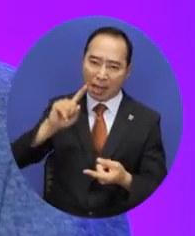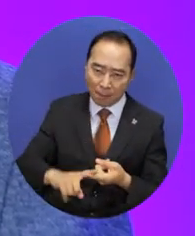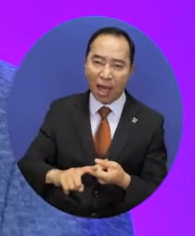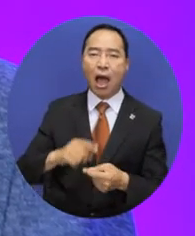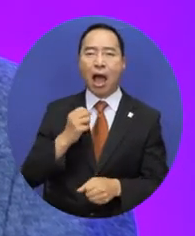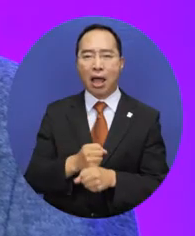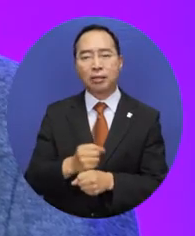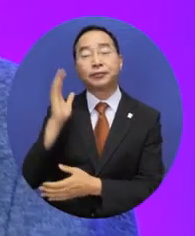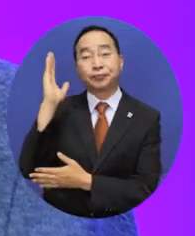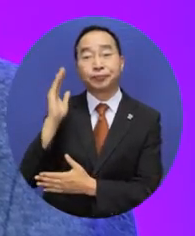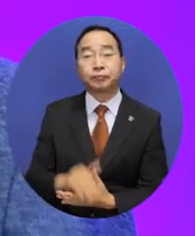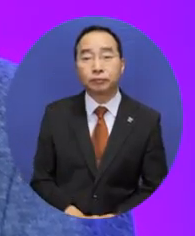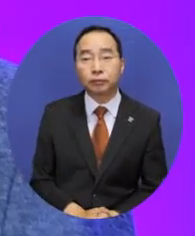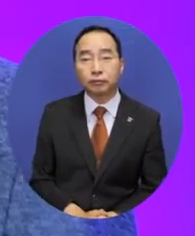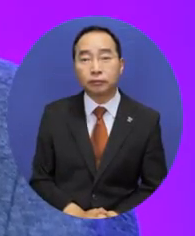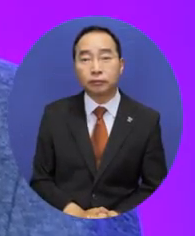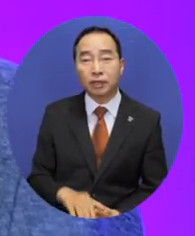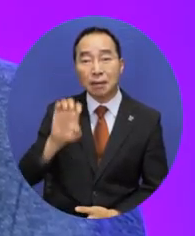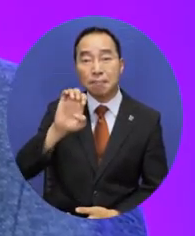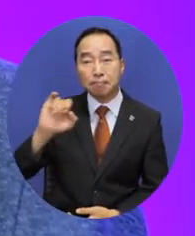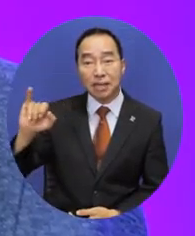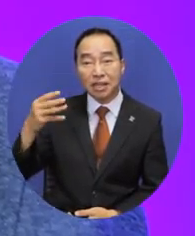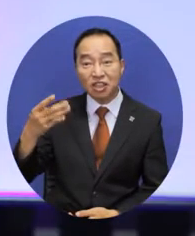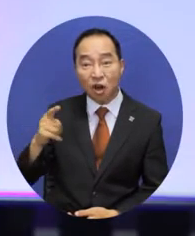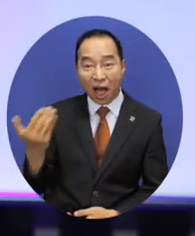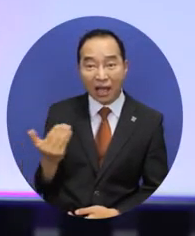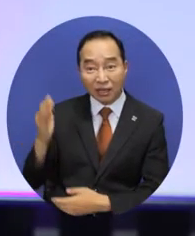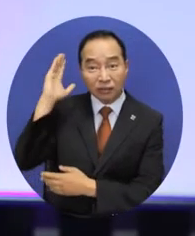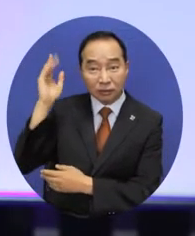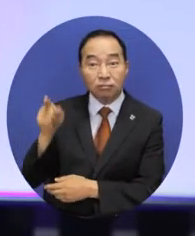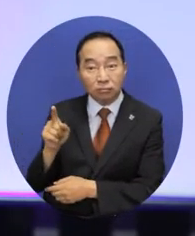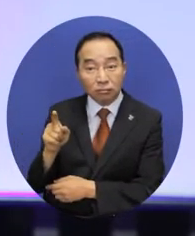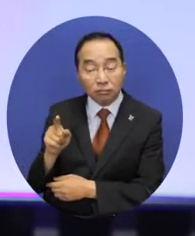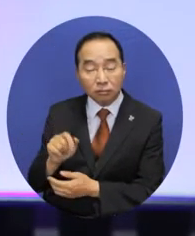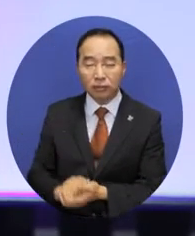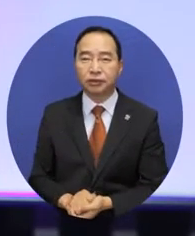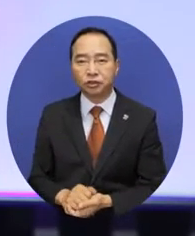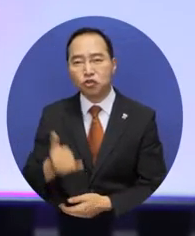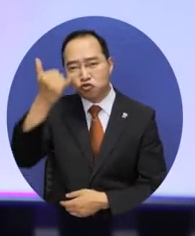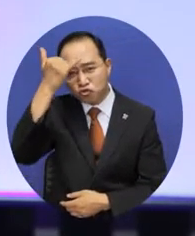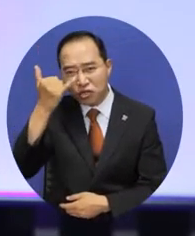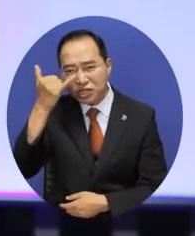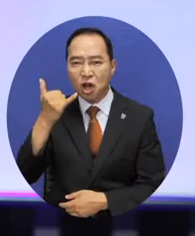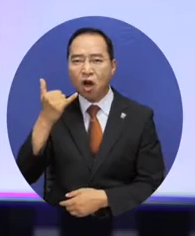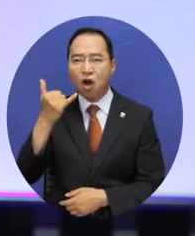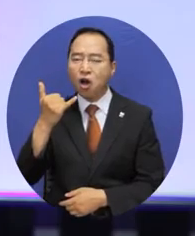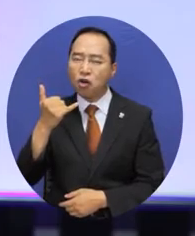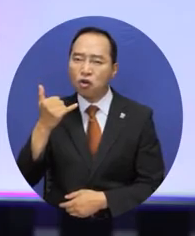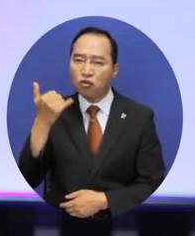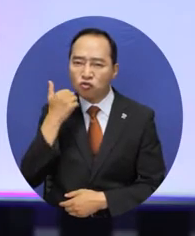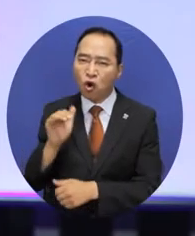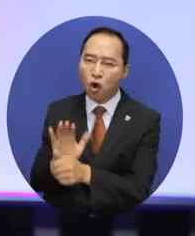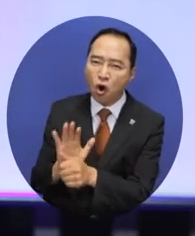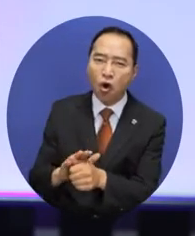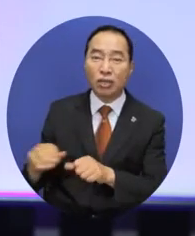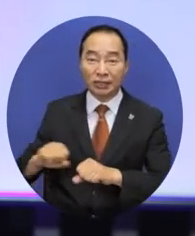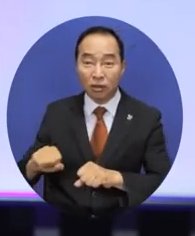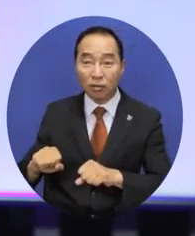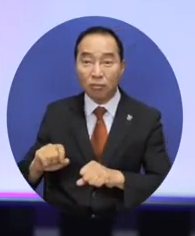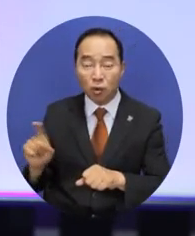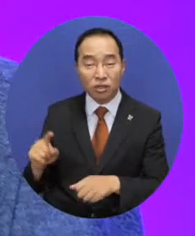봅니다. 그래서 피터 싱어 자신도 윤리적 이타성을 실천하고 있습니다. 월급의